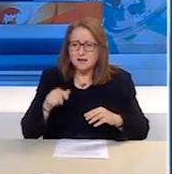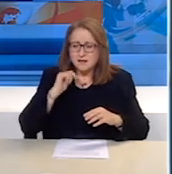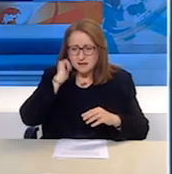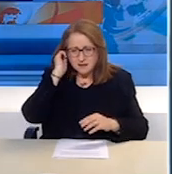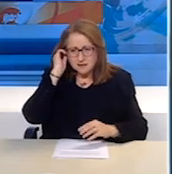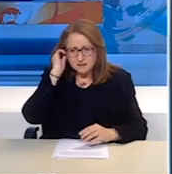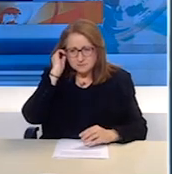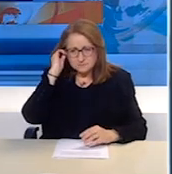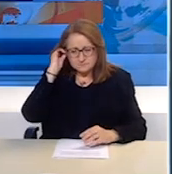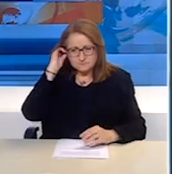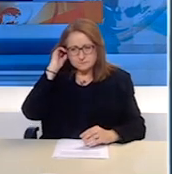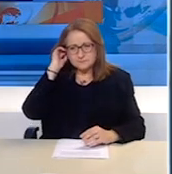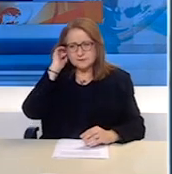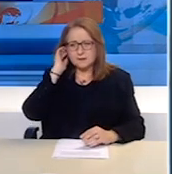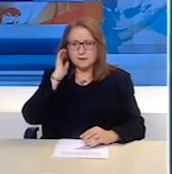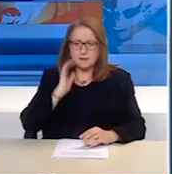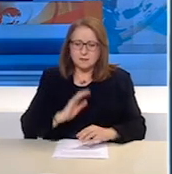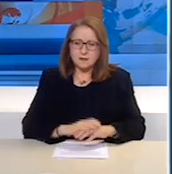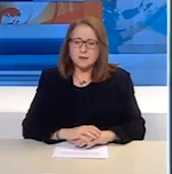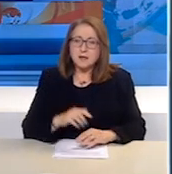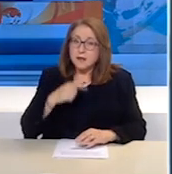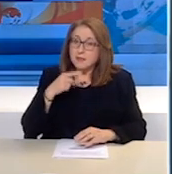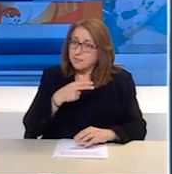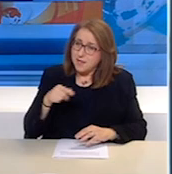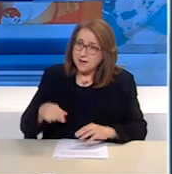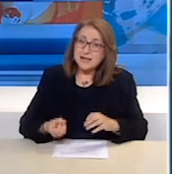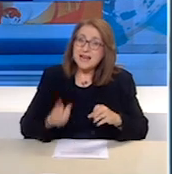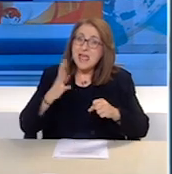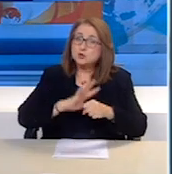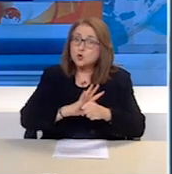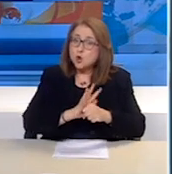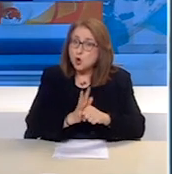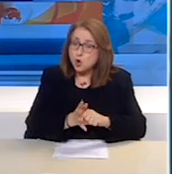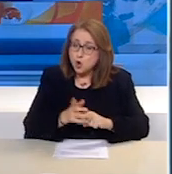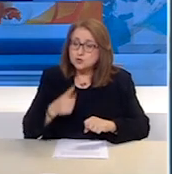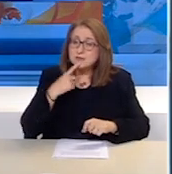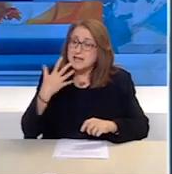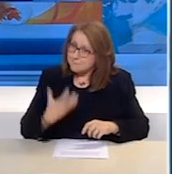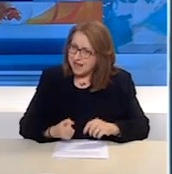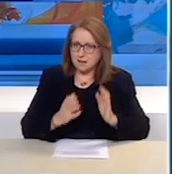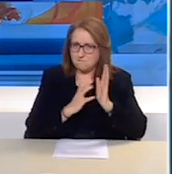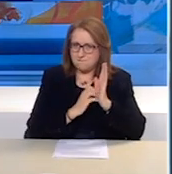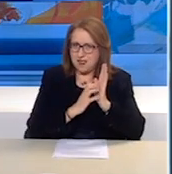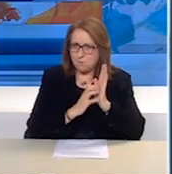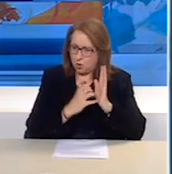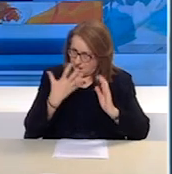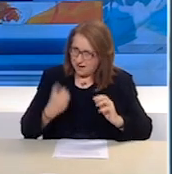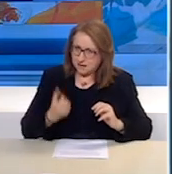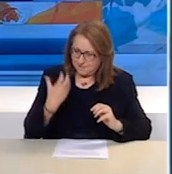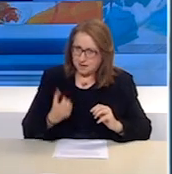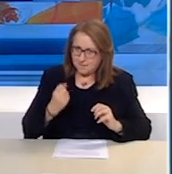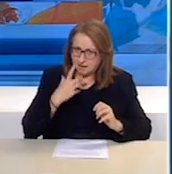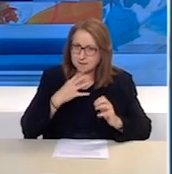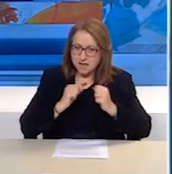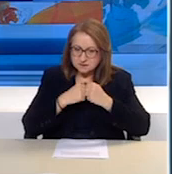οποία μοιάζει με την νόσο από το νέο κοροναϊό, ένα πολυσυστηματικό φλεγμονώδη σύνδρομο, την αναφέρουν ότι μοιάζει με